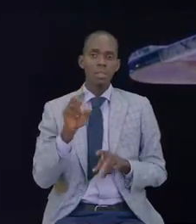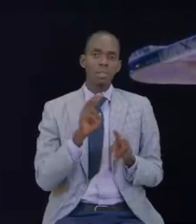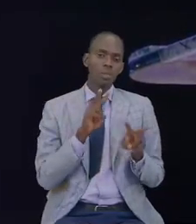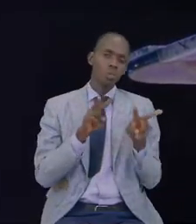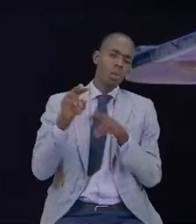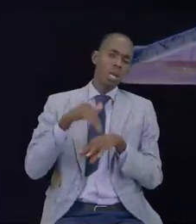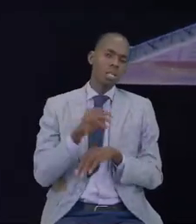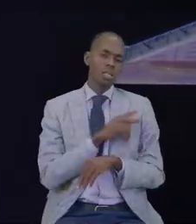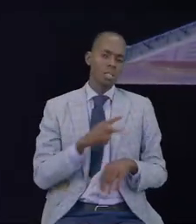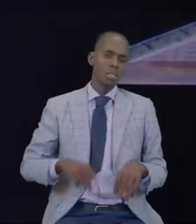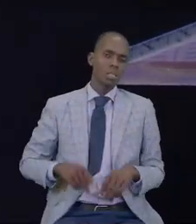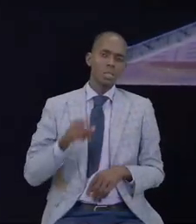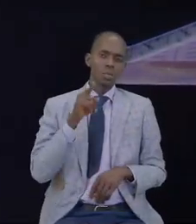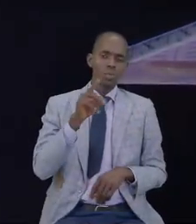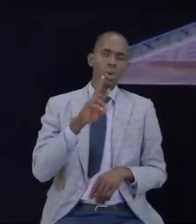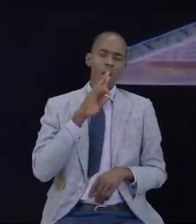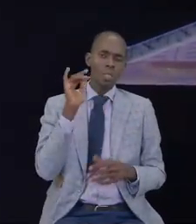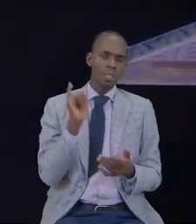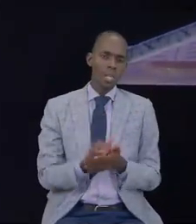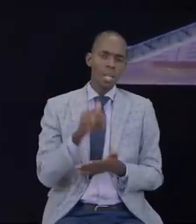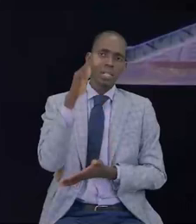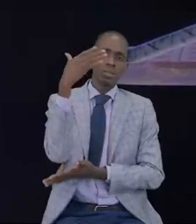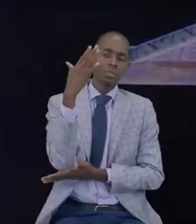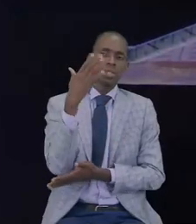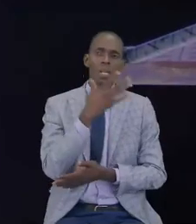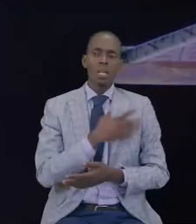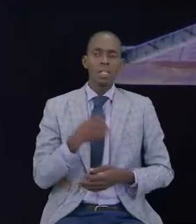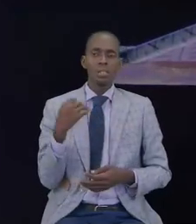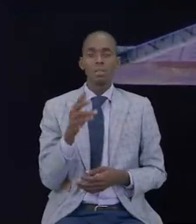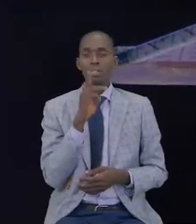Toi, c'est toi ce arbre. » Et l'observateur du ciel